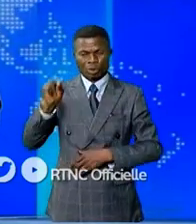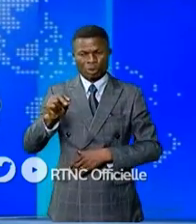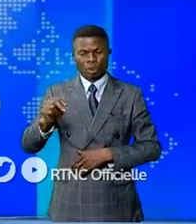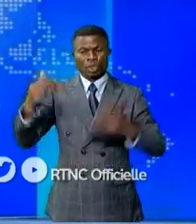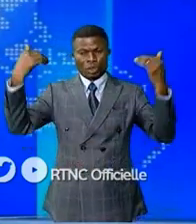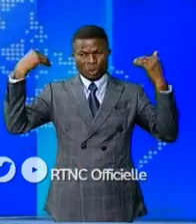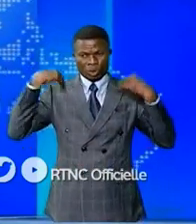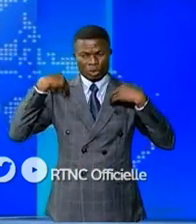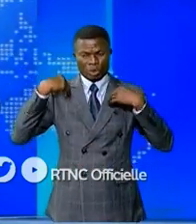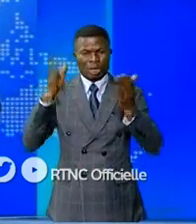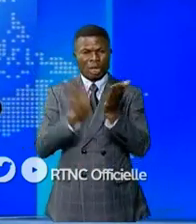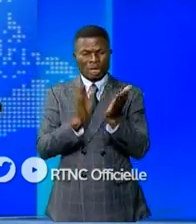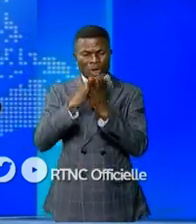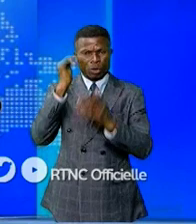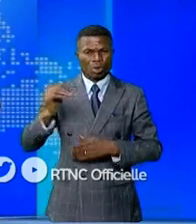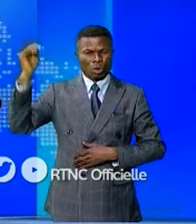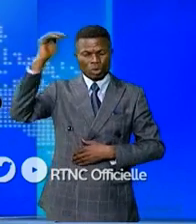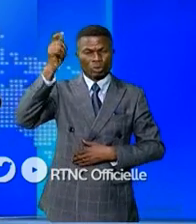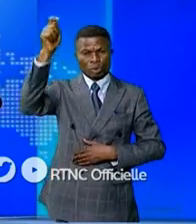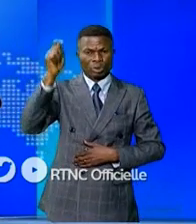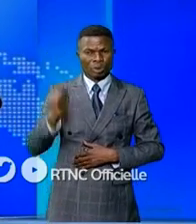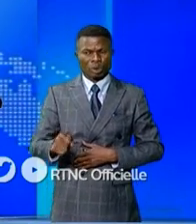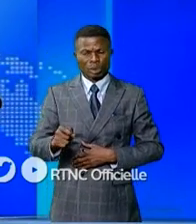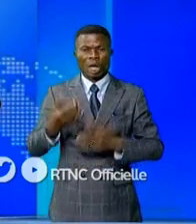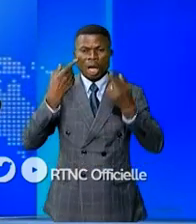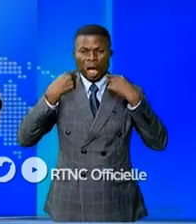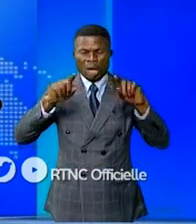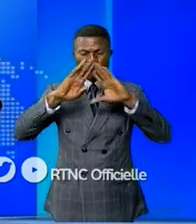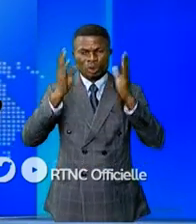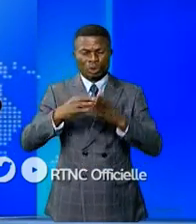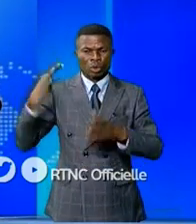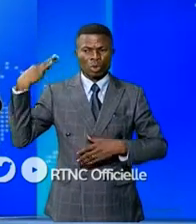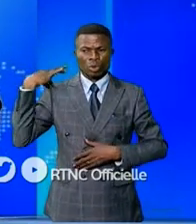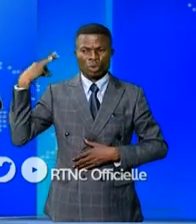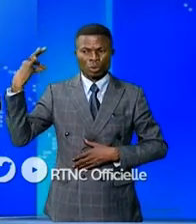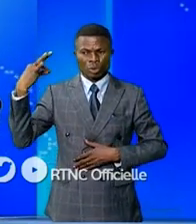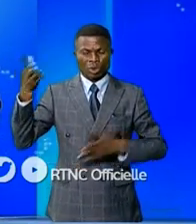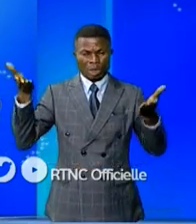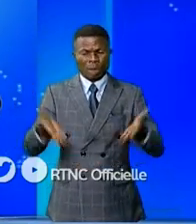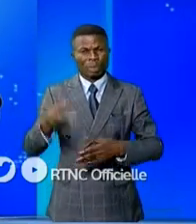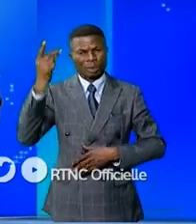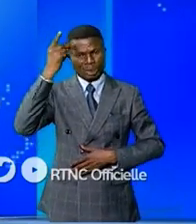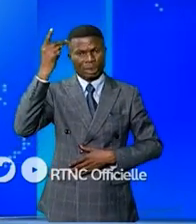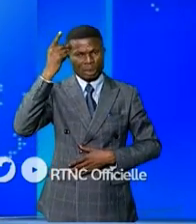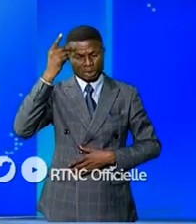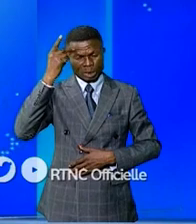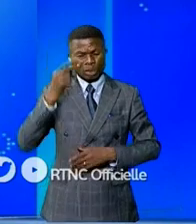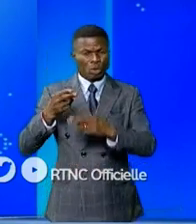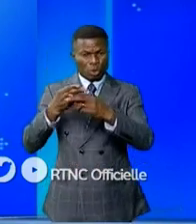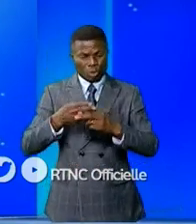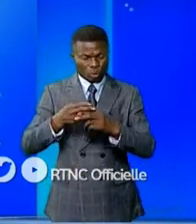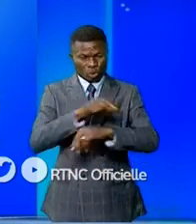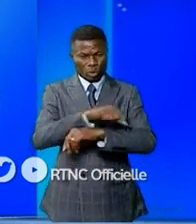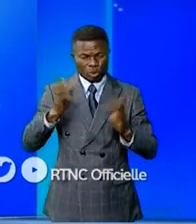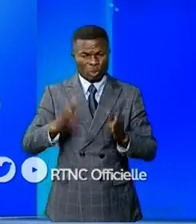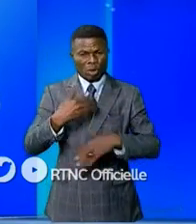groupement des écoles supérieures militaires porte à la connaissance de tous les candidats se trouvant à Kinshasa qu'un contrôle administratif